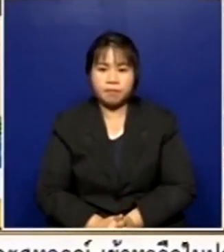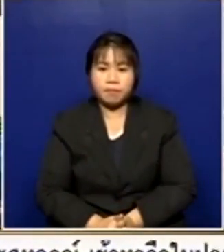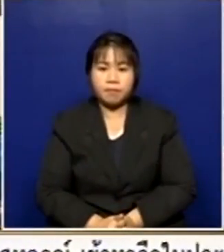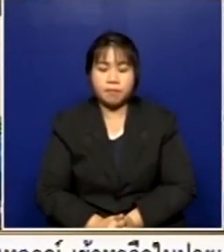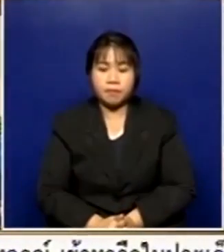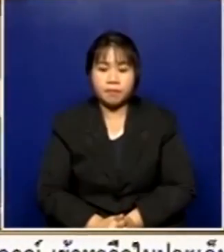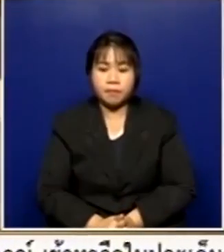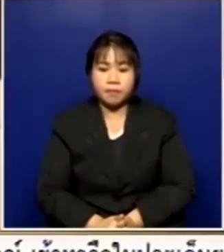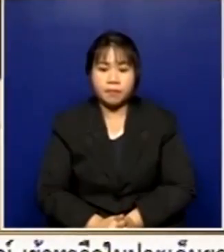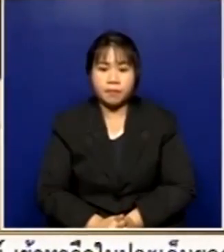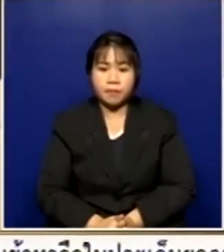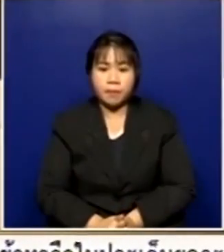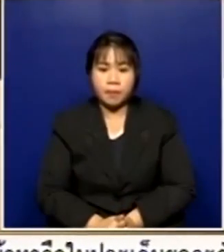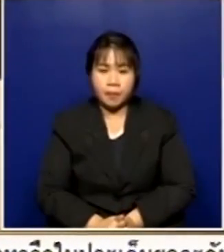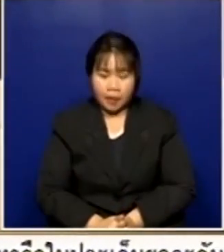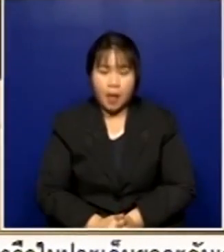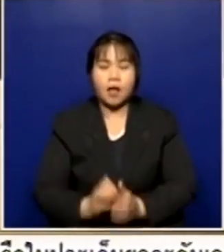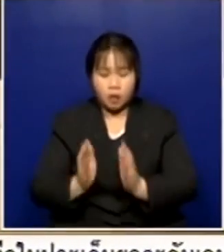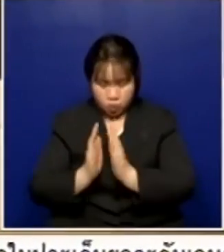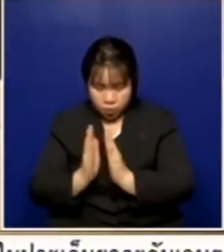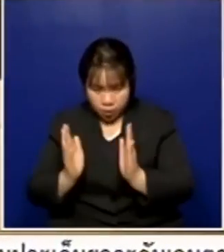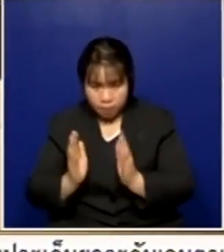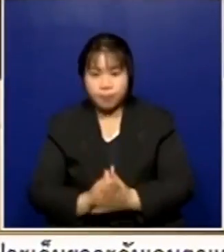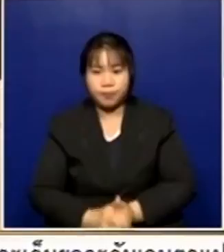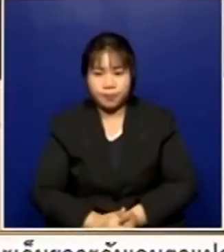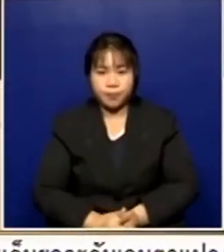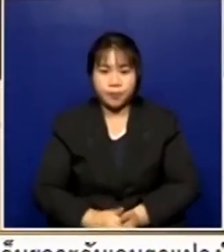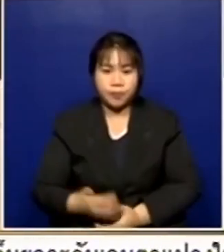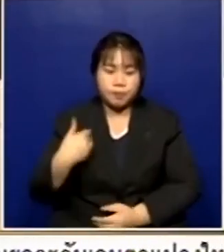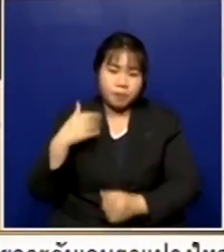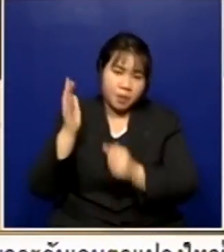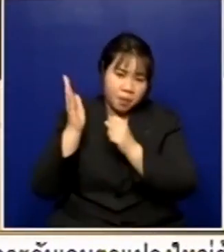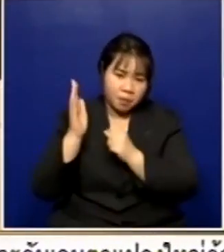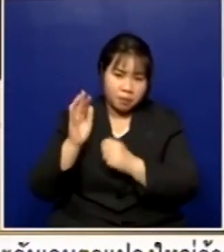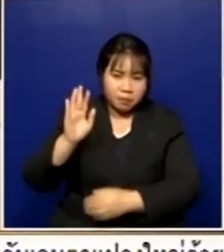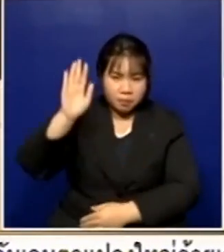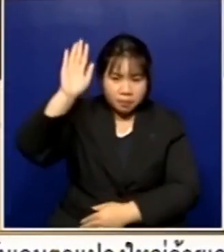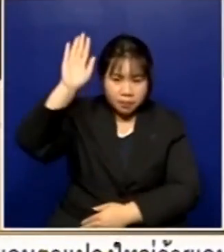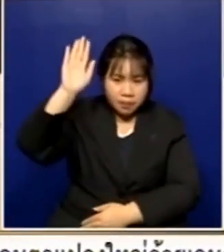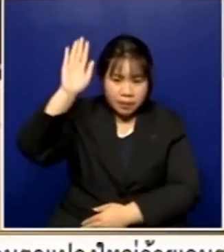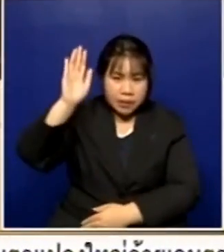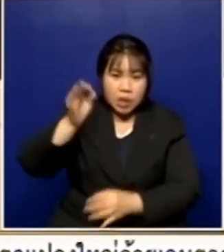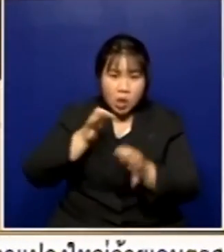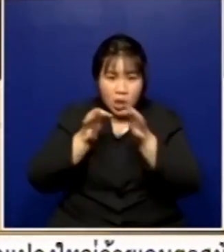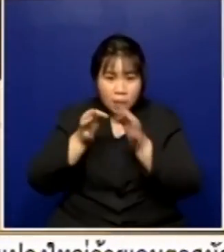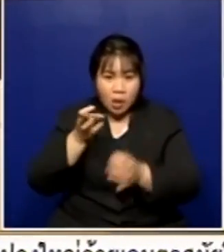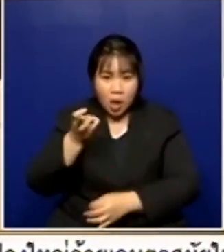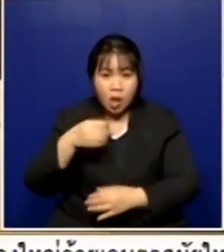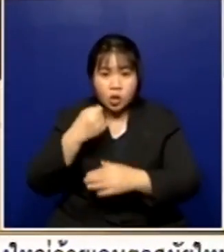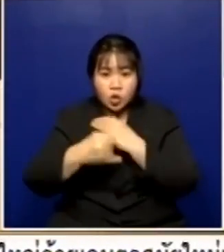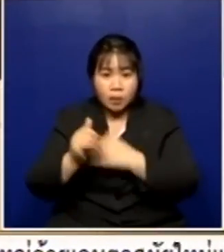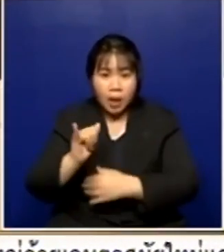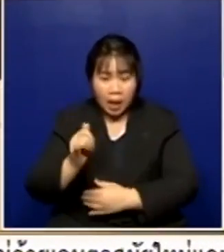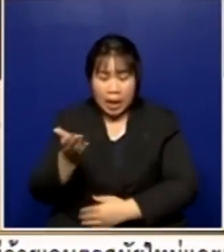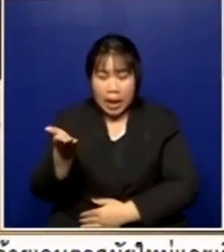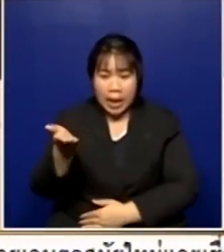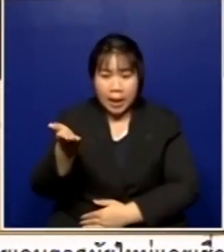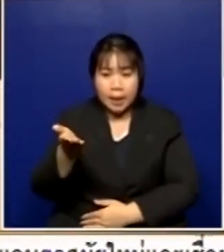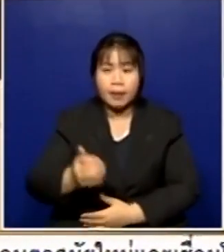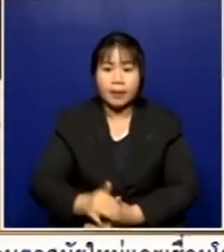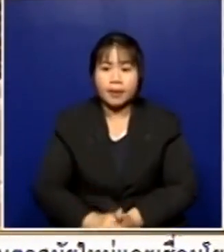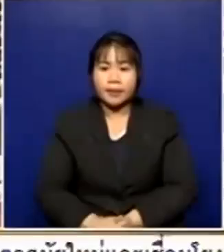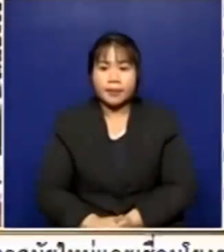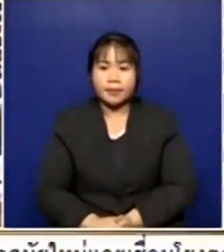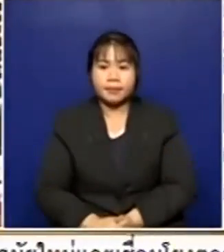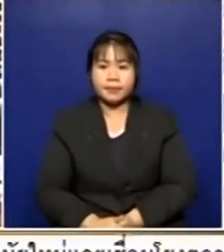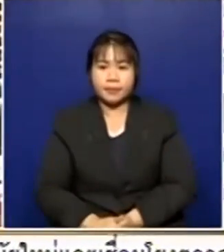ก็จะมีกับคุณนะครับมีพวกพี่เขารายต่อไปวันเนี้ยที่แจ้งค่ะท่านยังยังไม่จบครับเช่นและทำกับ